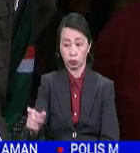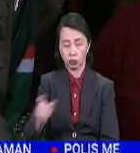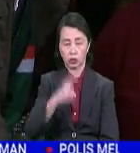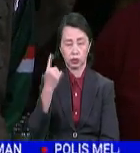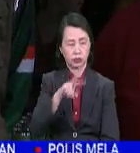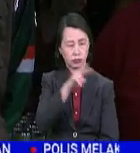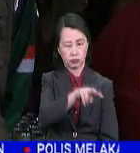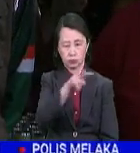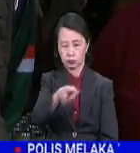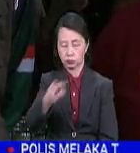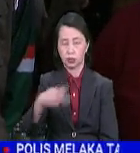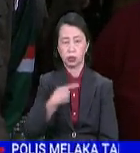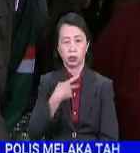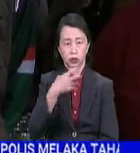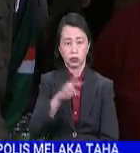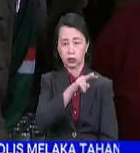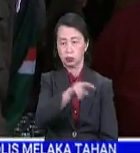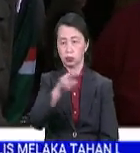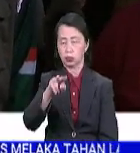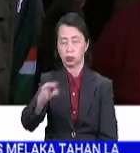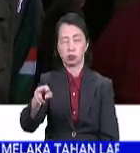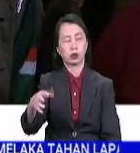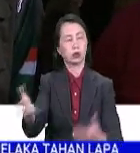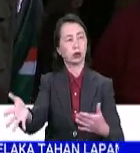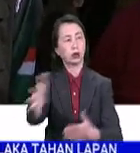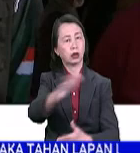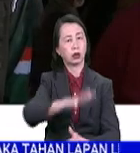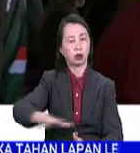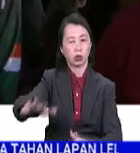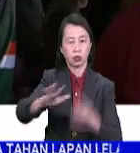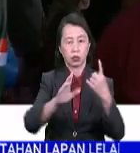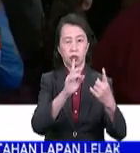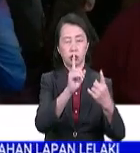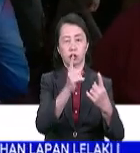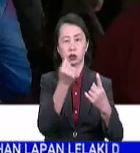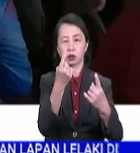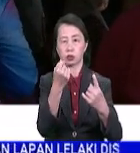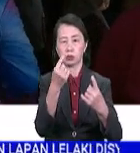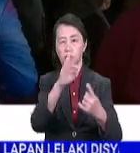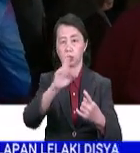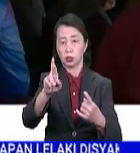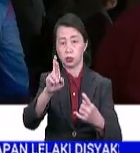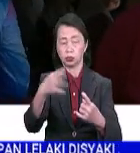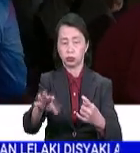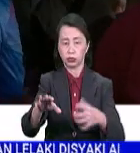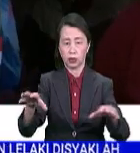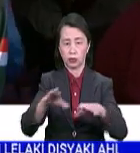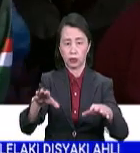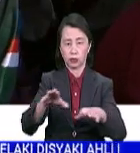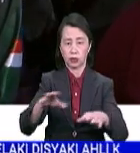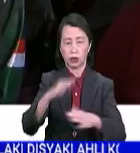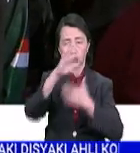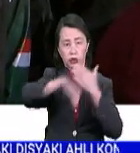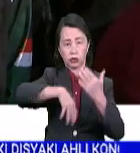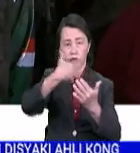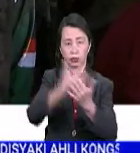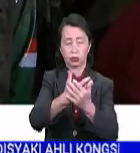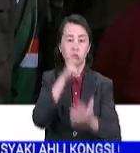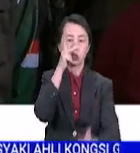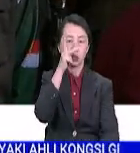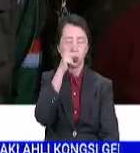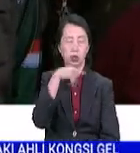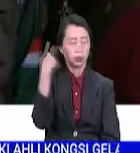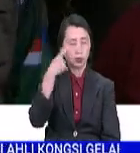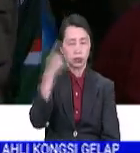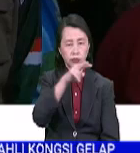penonton sudah pun kita telah mantau sehingga hampir satu 11004 kalian telah dibuat disuruh ke Davin kita sentiasa